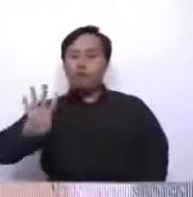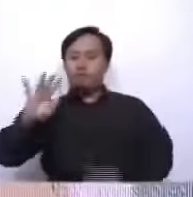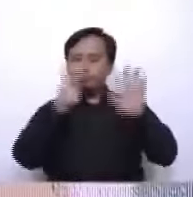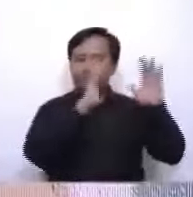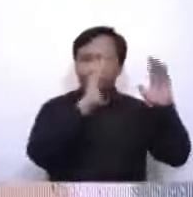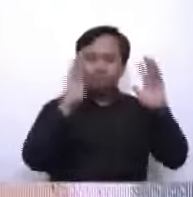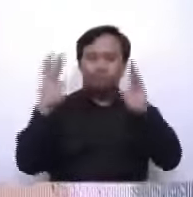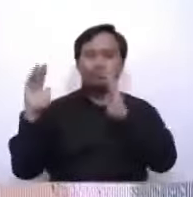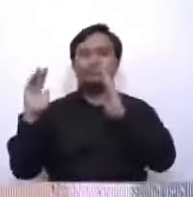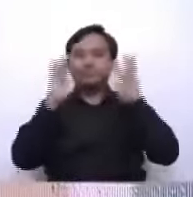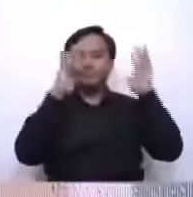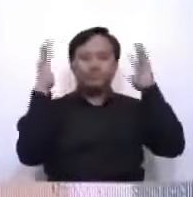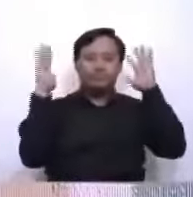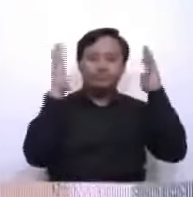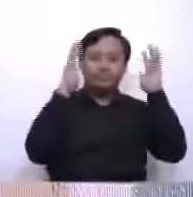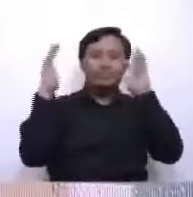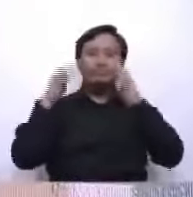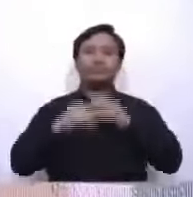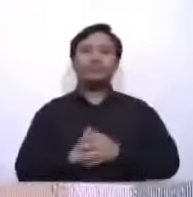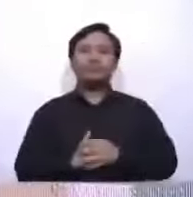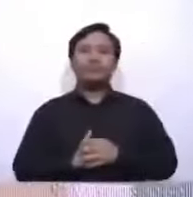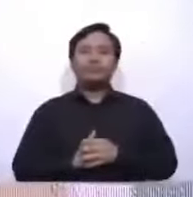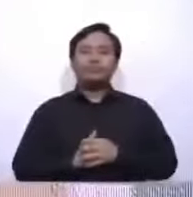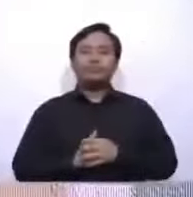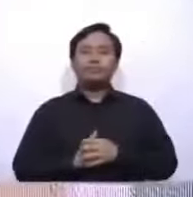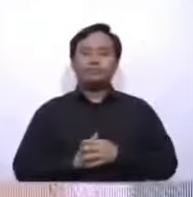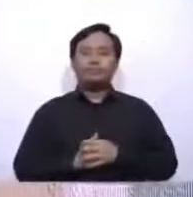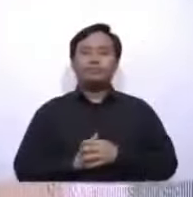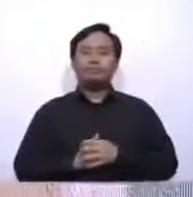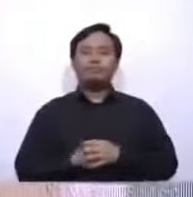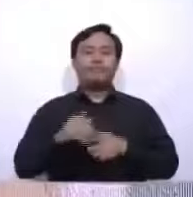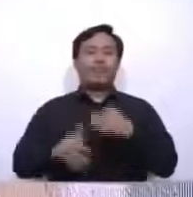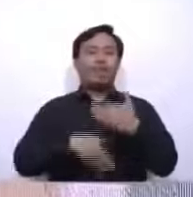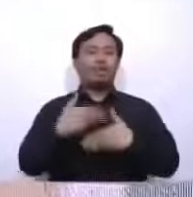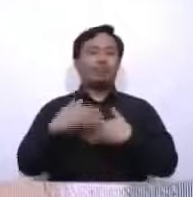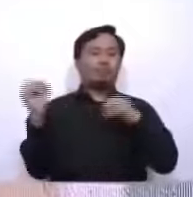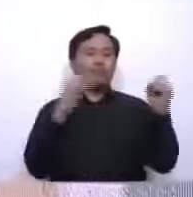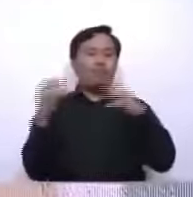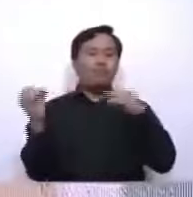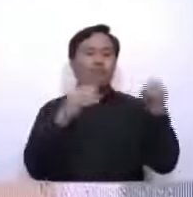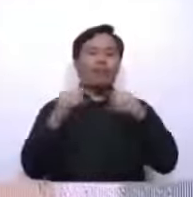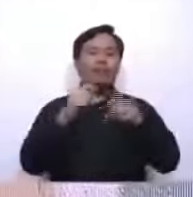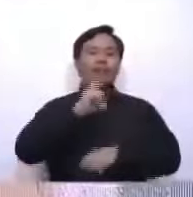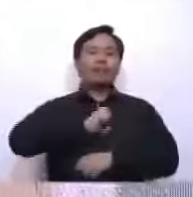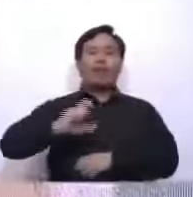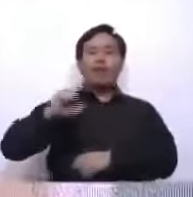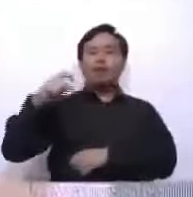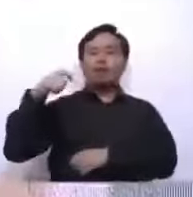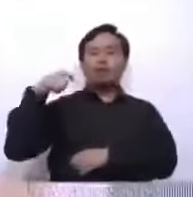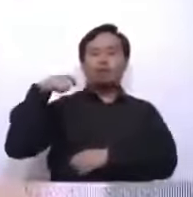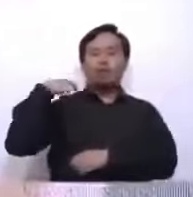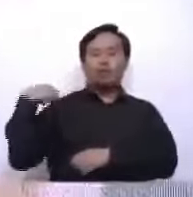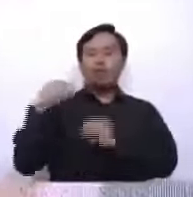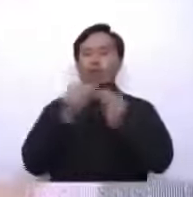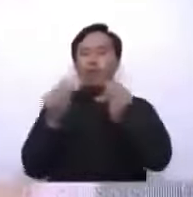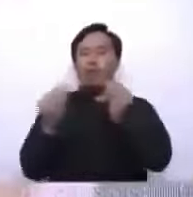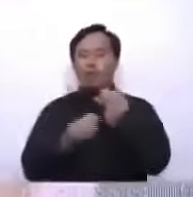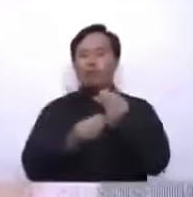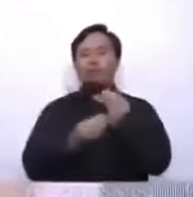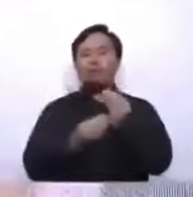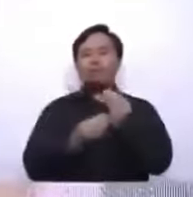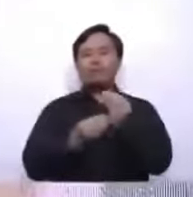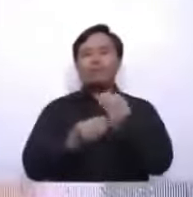4. Baik. Dan berikutnya juga tidak kalah menarik karena akan ada sesi debat antar calon wakil gubernur. Tetap bersama kami di